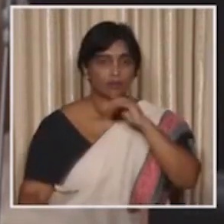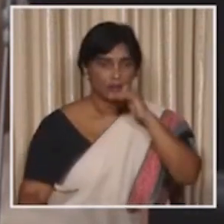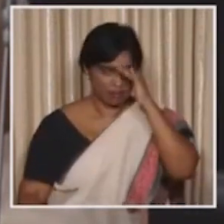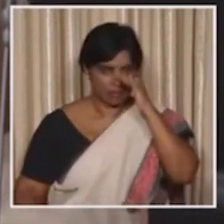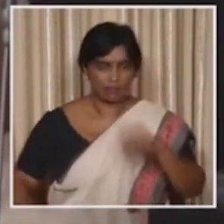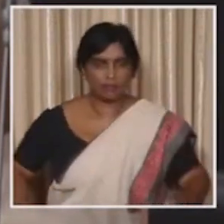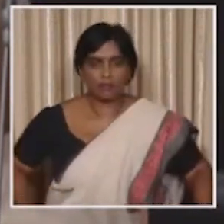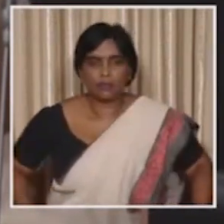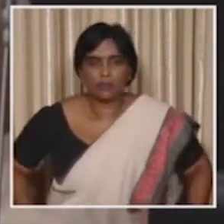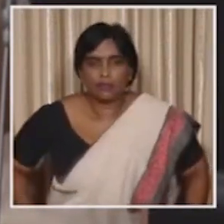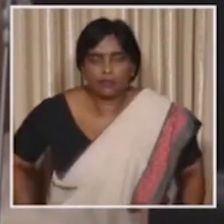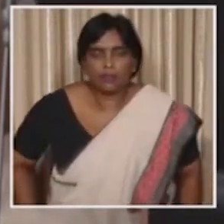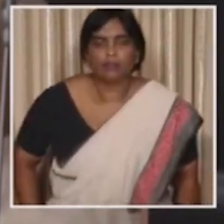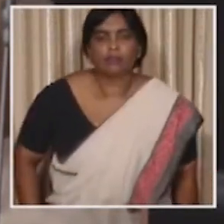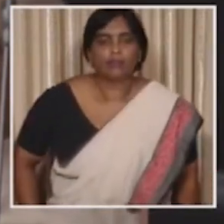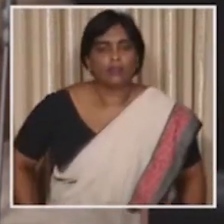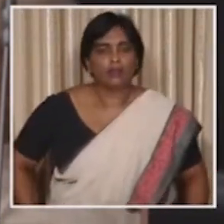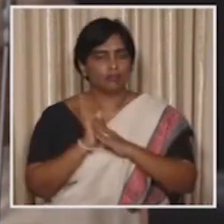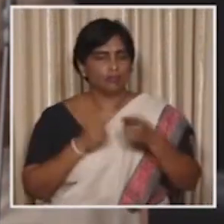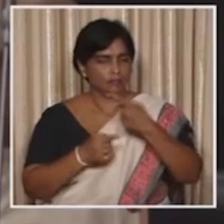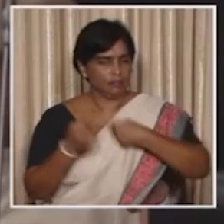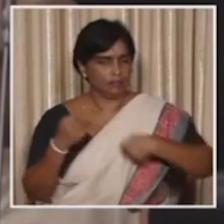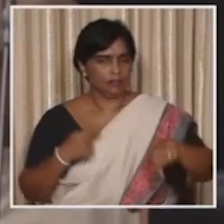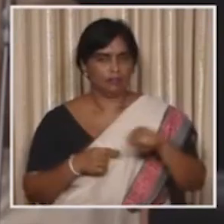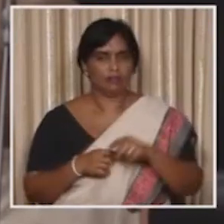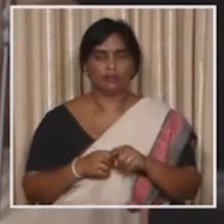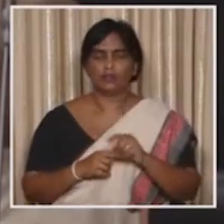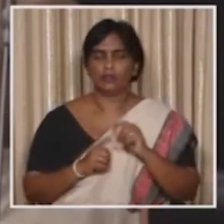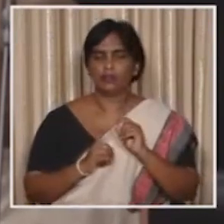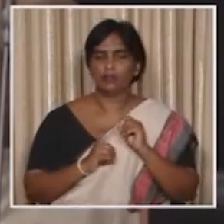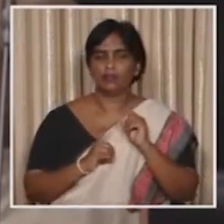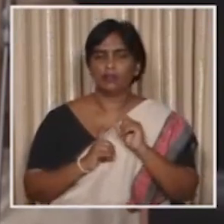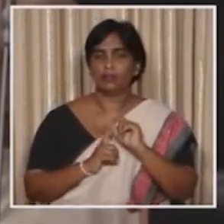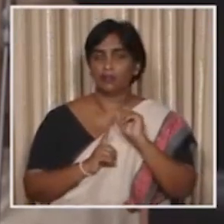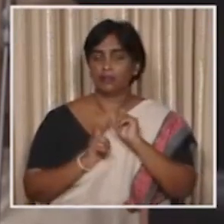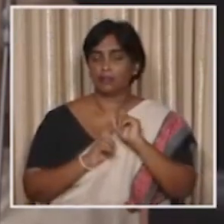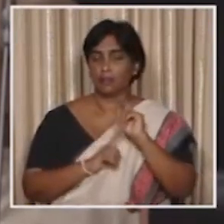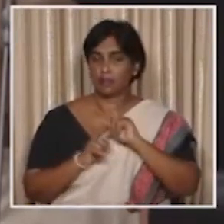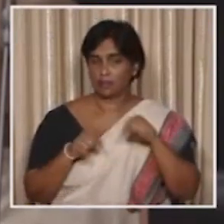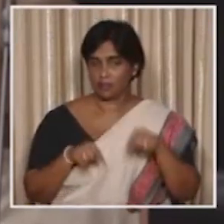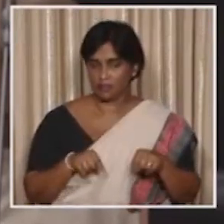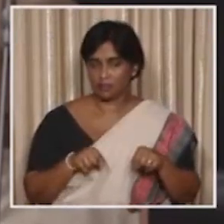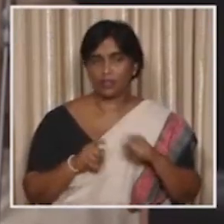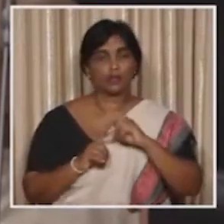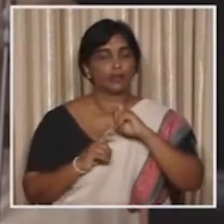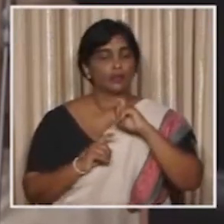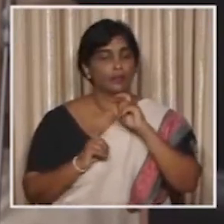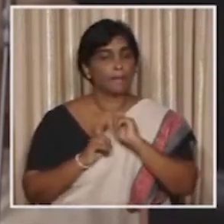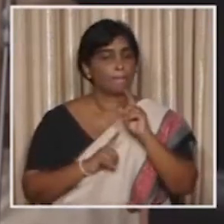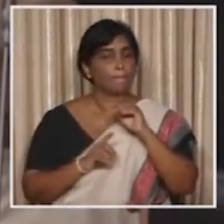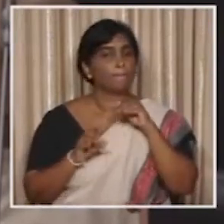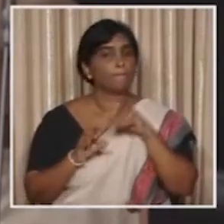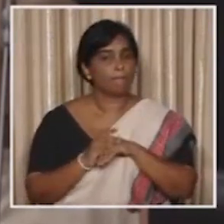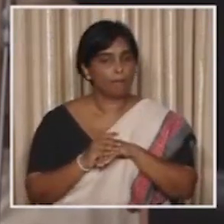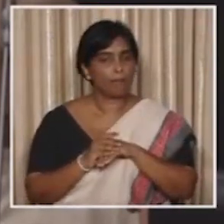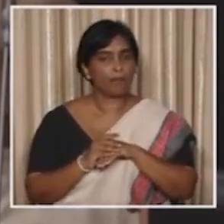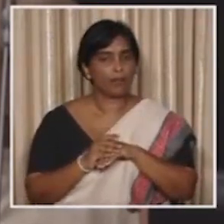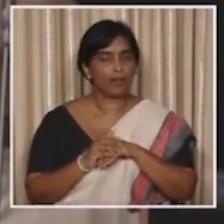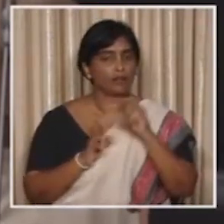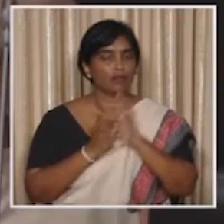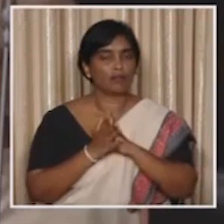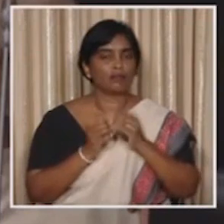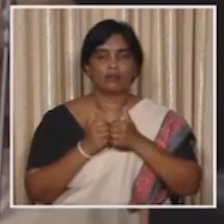කථානායකතුමා මේ ව්‍යවස්ථාදායක මණ්ඩලය. ව්‍යවස්ථාදායක මණ්ඩලයේ අධිකරණ මේ පාර්ලිමේන්තුවේ කොටසක් නෙමෙයි.